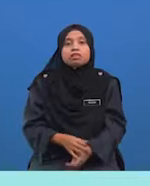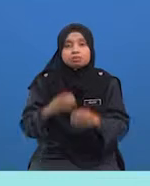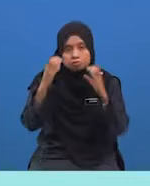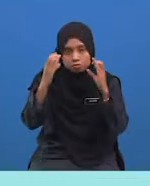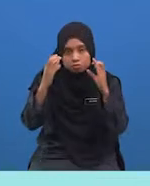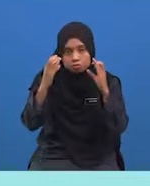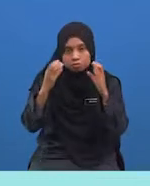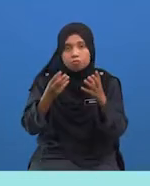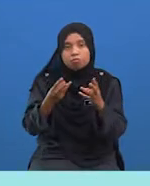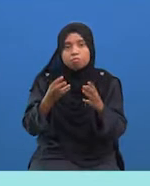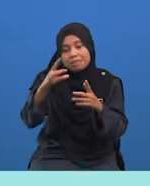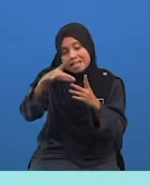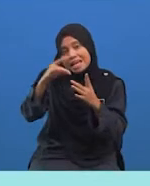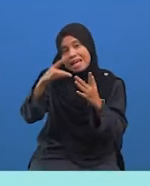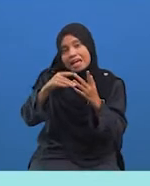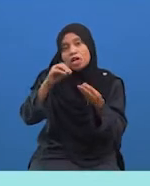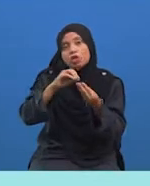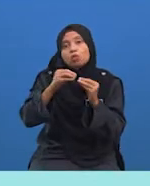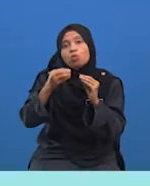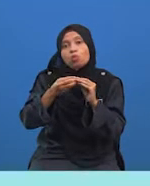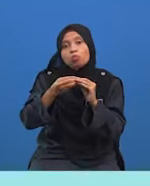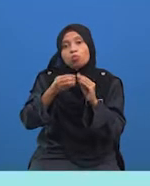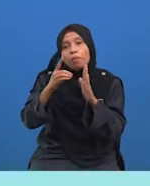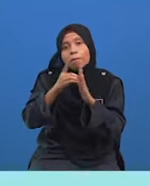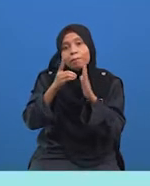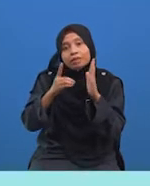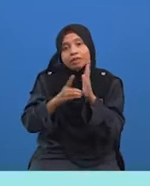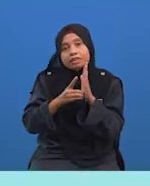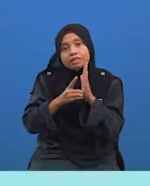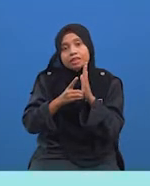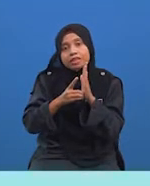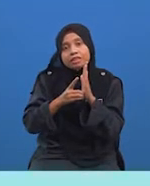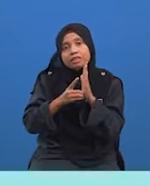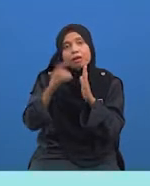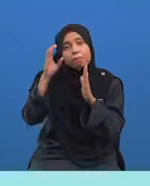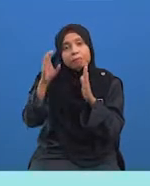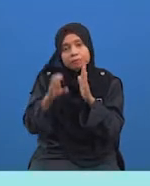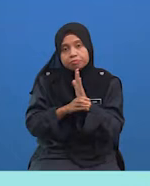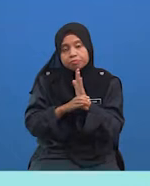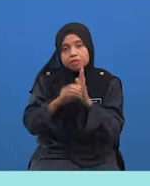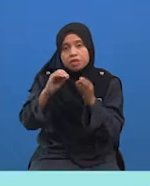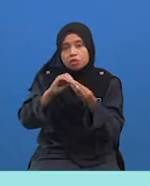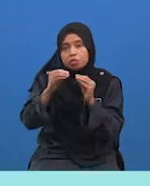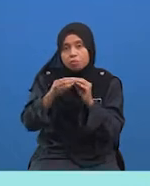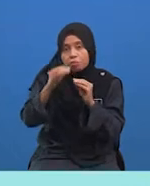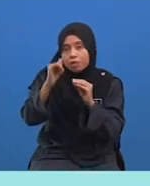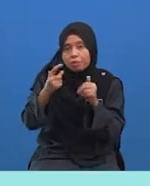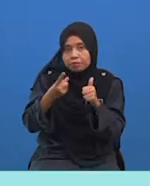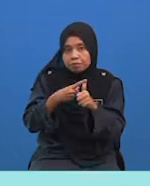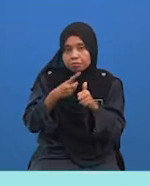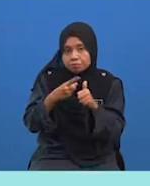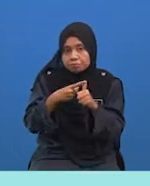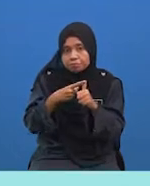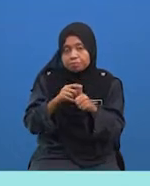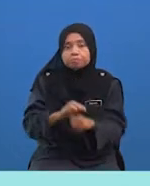Cikgu hendak murid-murid pilih nombor berdasarkan kotak bergambar itu. Nombor yang pertama